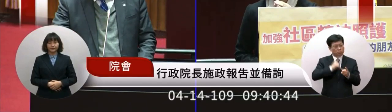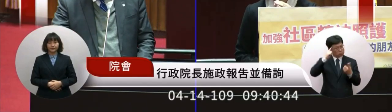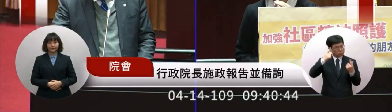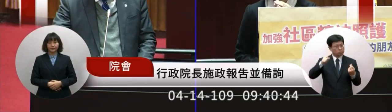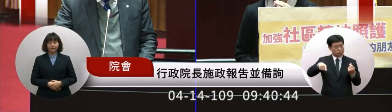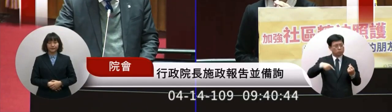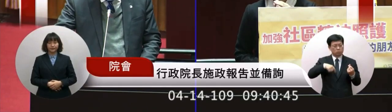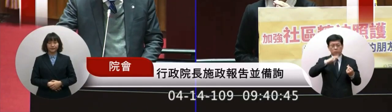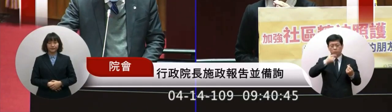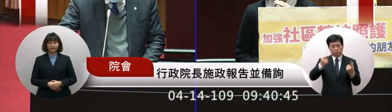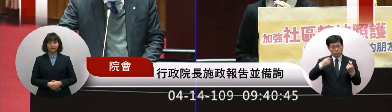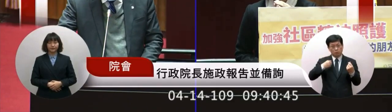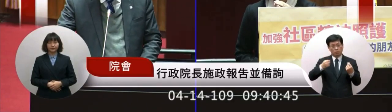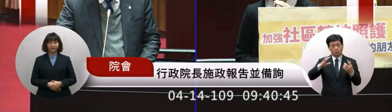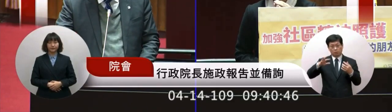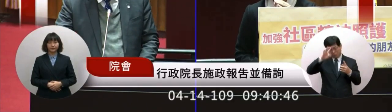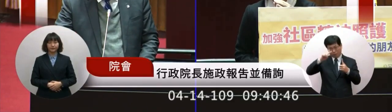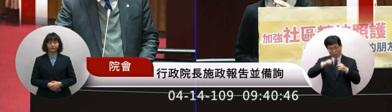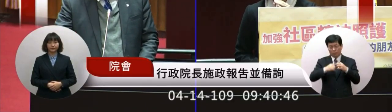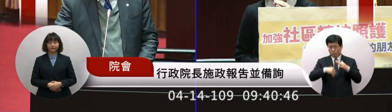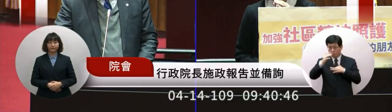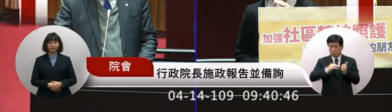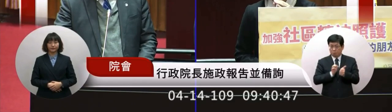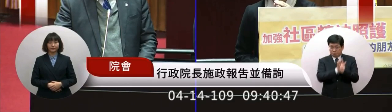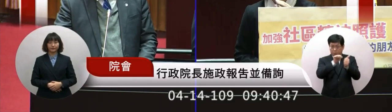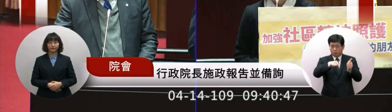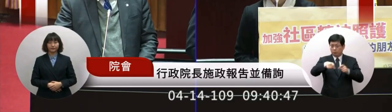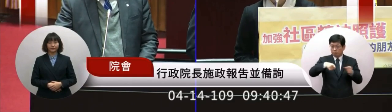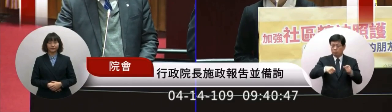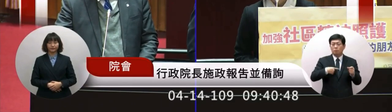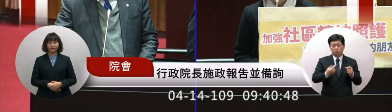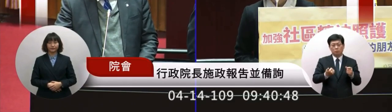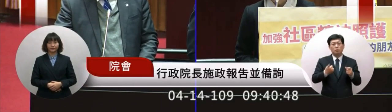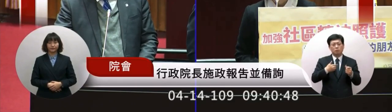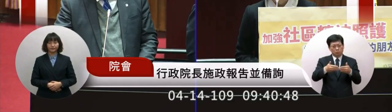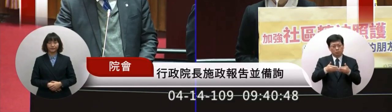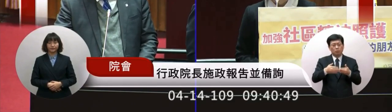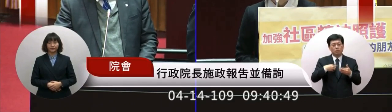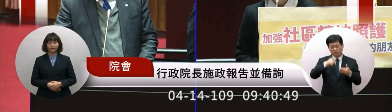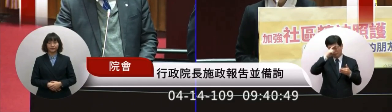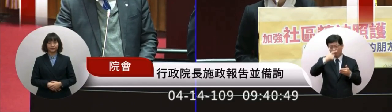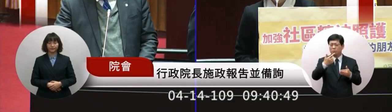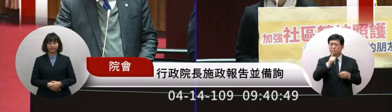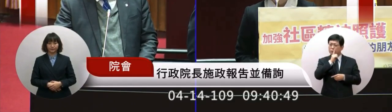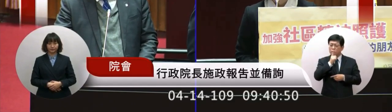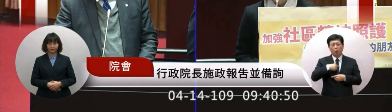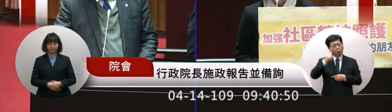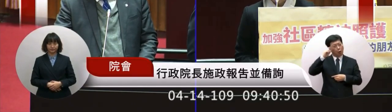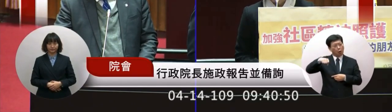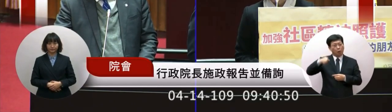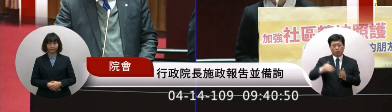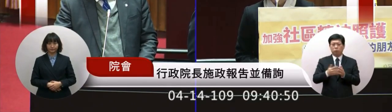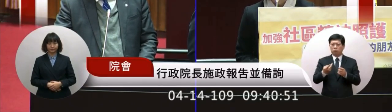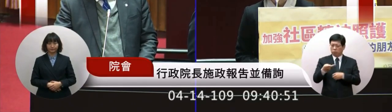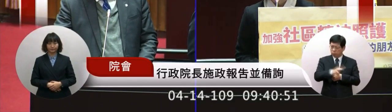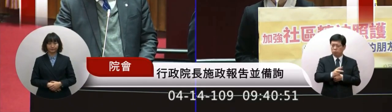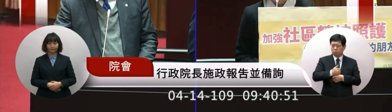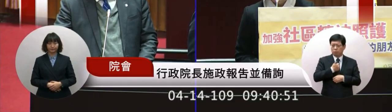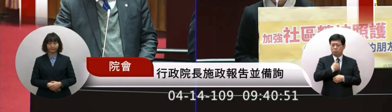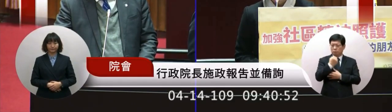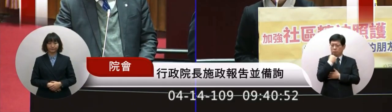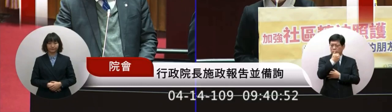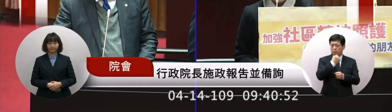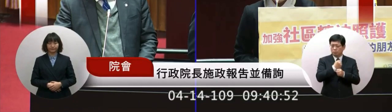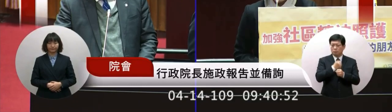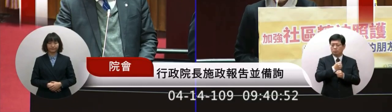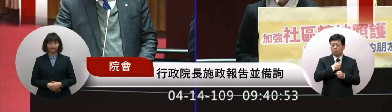这个同侪支持的这个助力和同侪支持协助的必要性，所以我们很希望说这个东西不要只是认同，我们真的应该转成实际的作为来